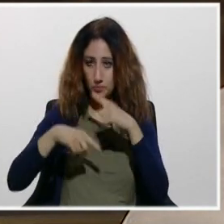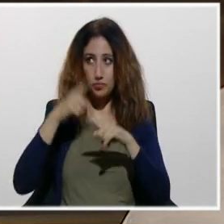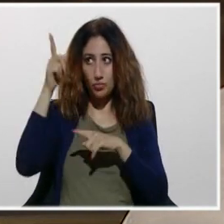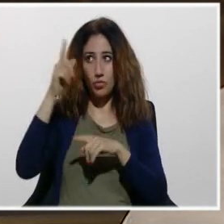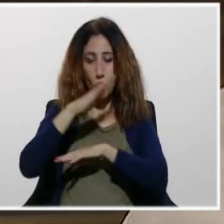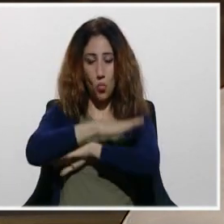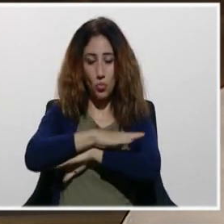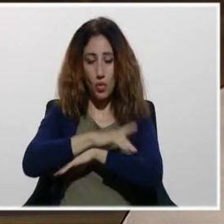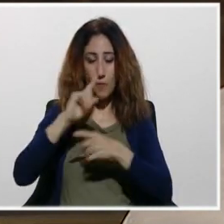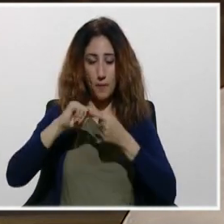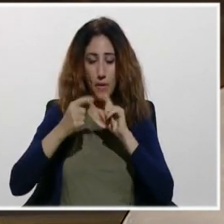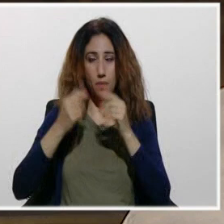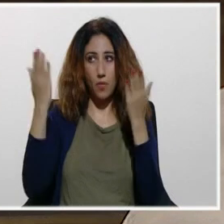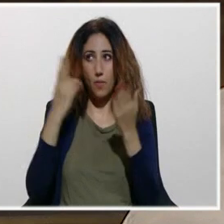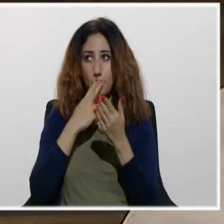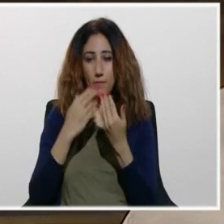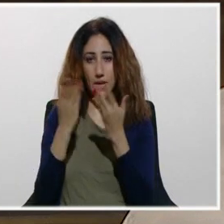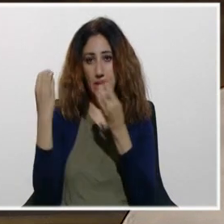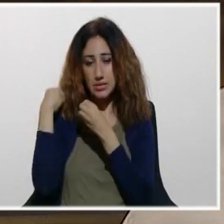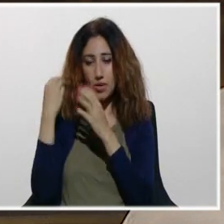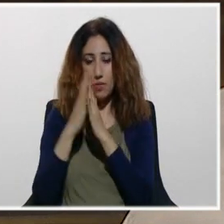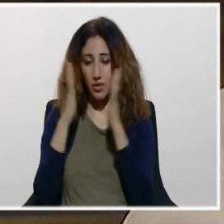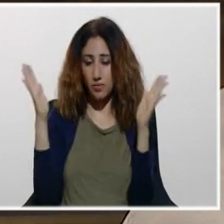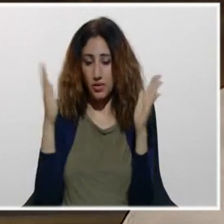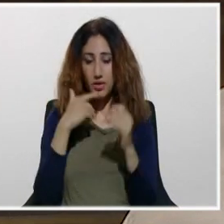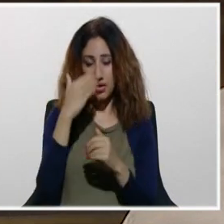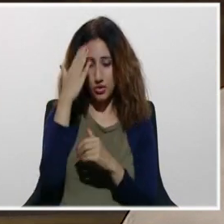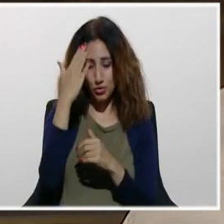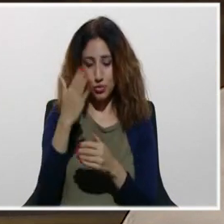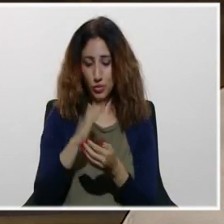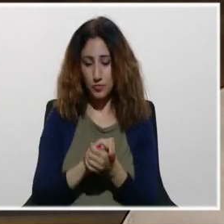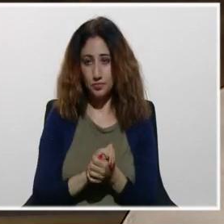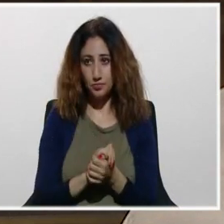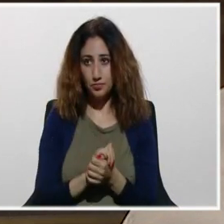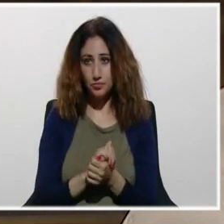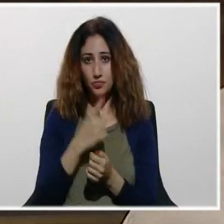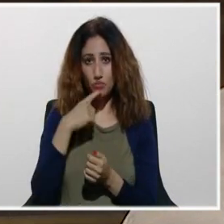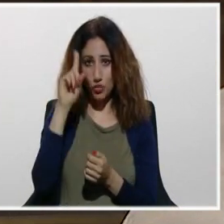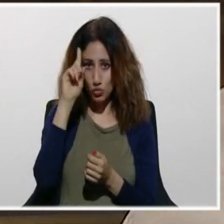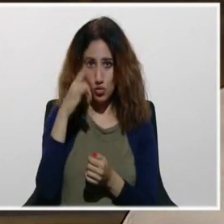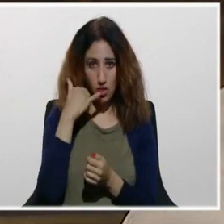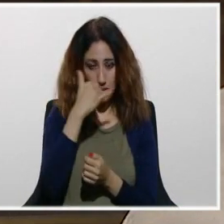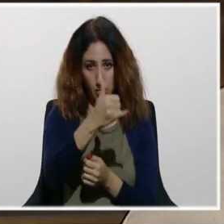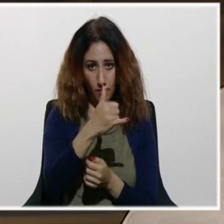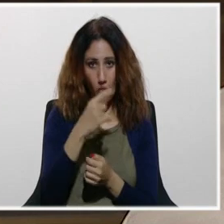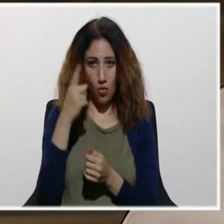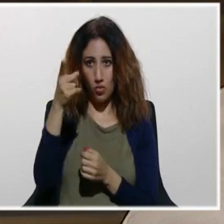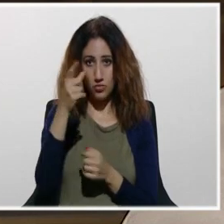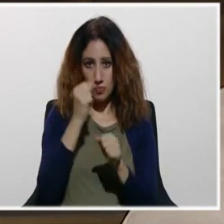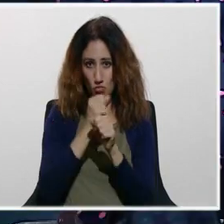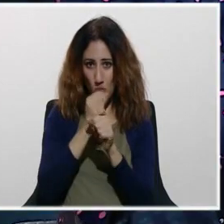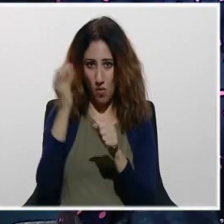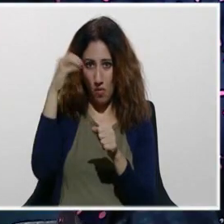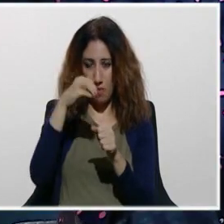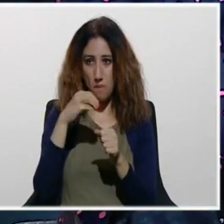يعني، وربنا يكرمكم بالخير اللي بتعملوه. حضرتك الاحسن يا فندم، ميرسي جدا لذوقك. وباذن الله احنا هنتواصل مع فريق الاعداد عشان ناخد بيانات